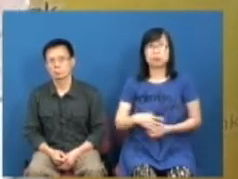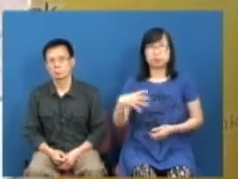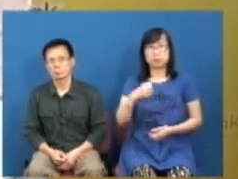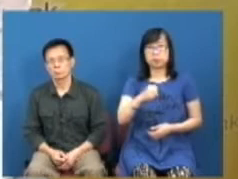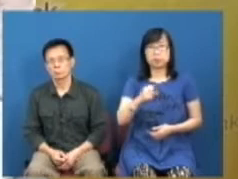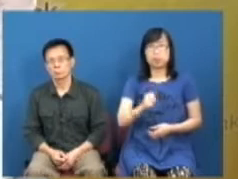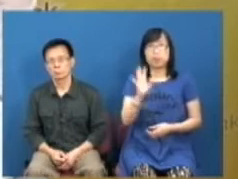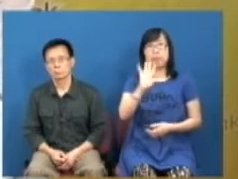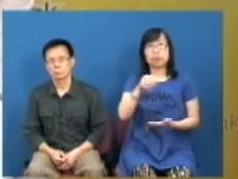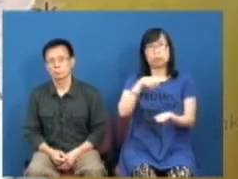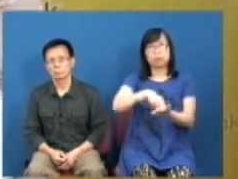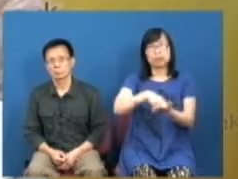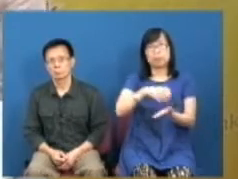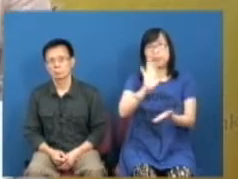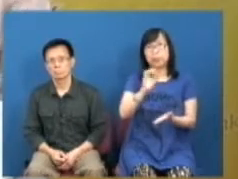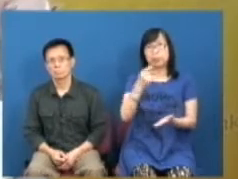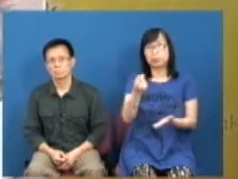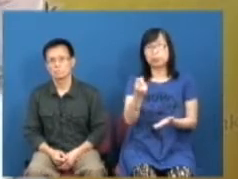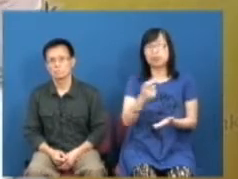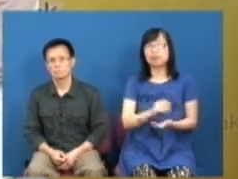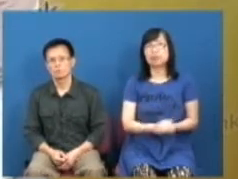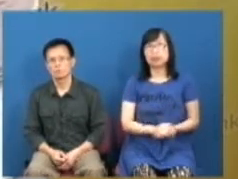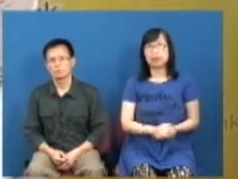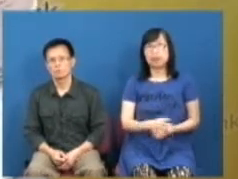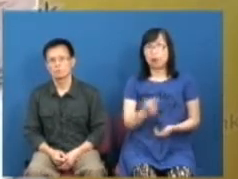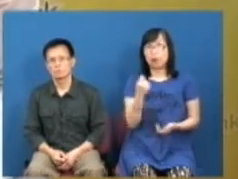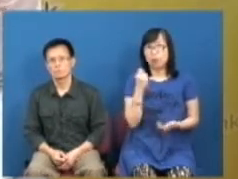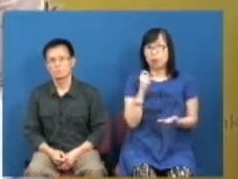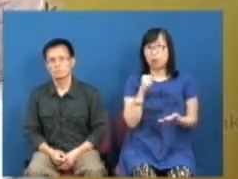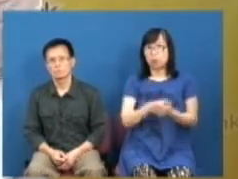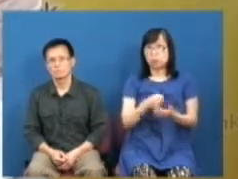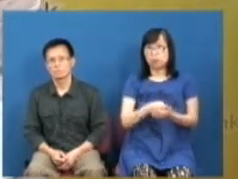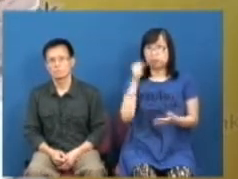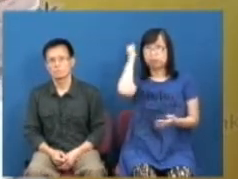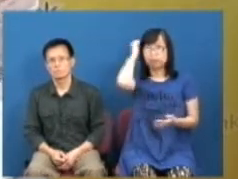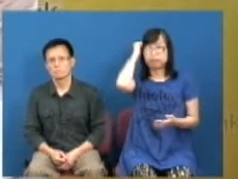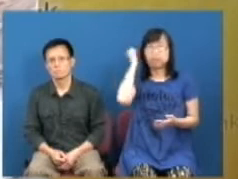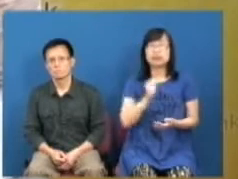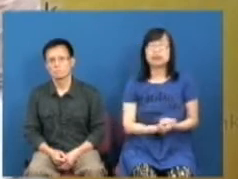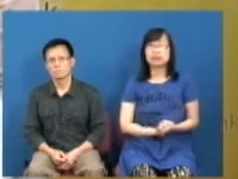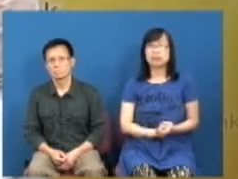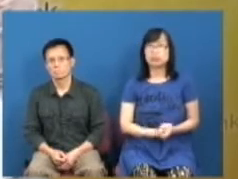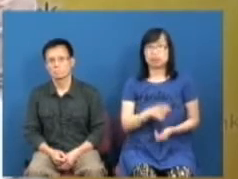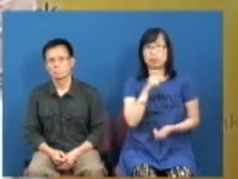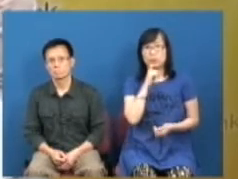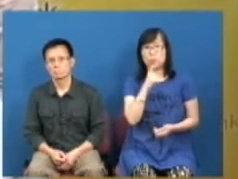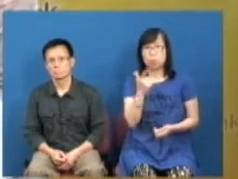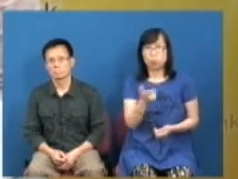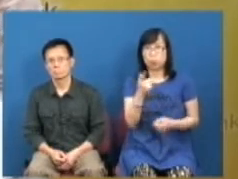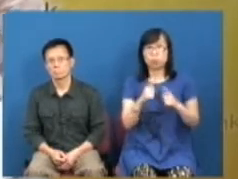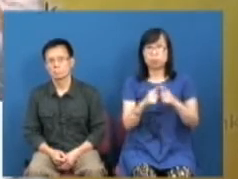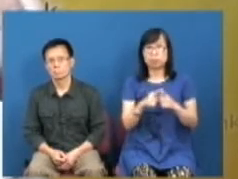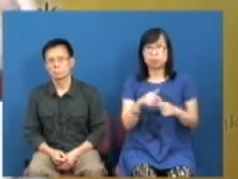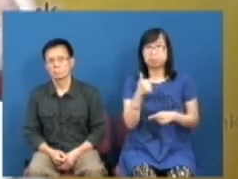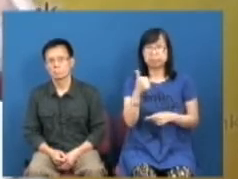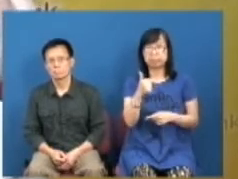易跪低嘅啲人嚇。咁但係即係唔係好難跪低嘅嚇。不過問題都有，仲有好多人有骨氣。咁所